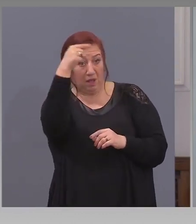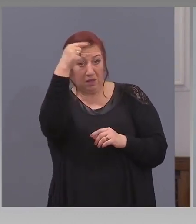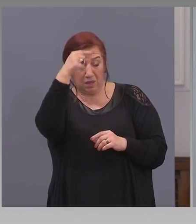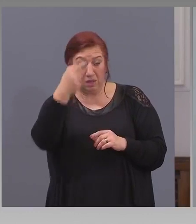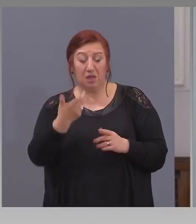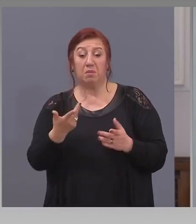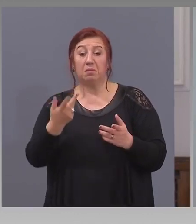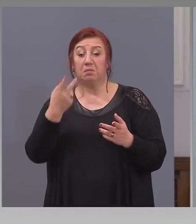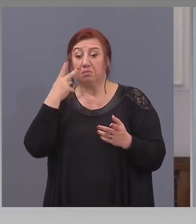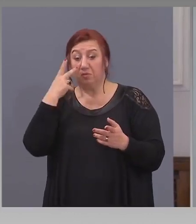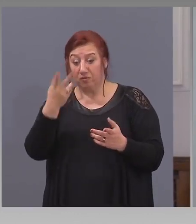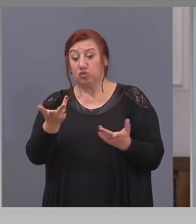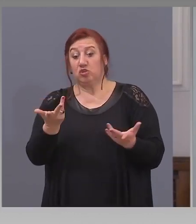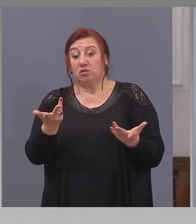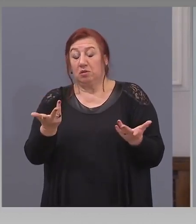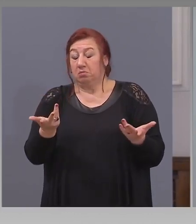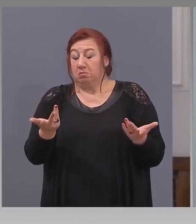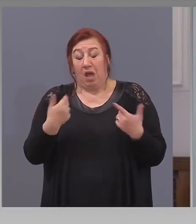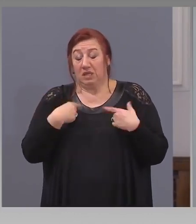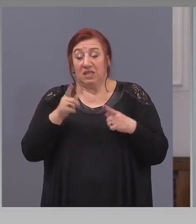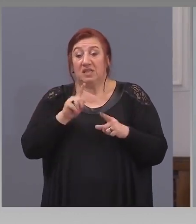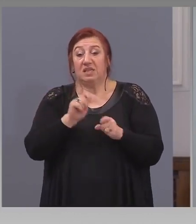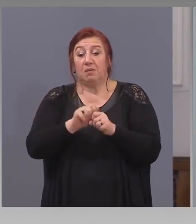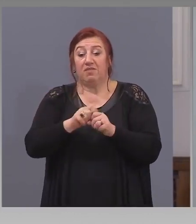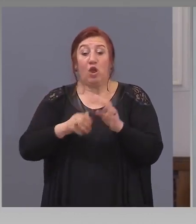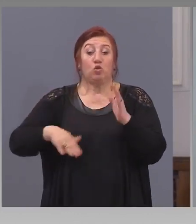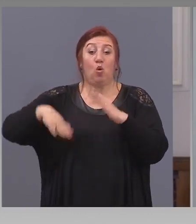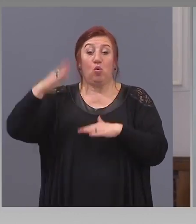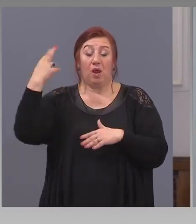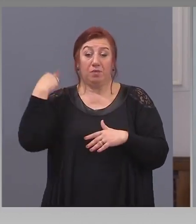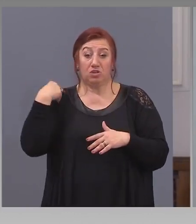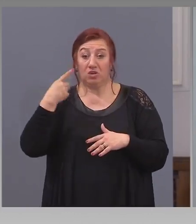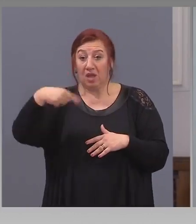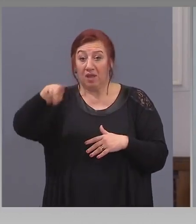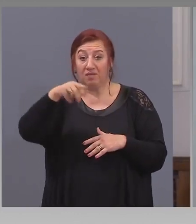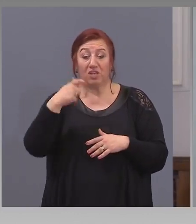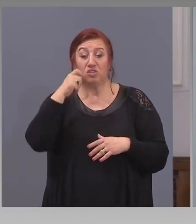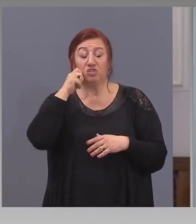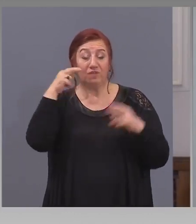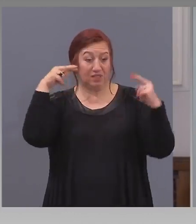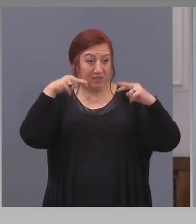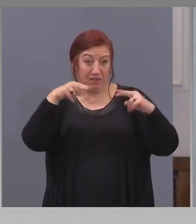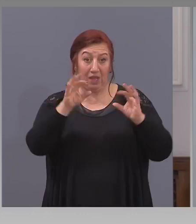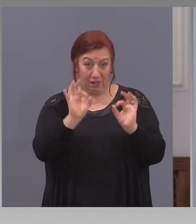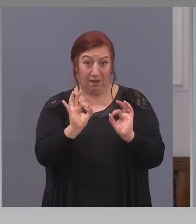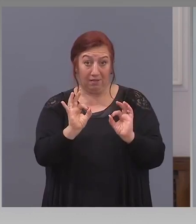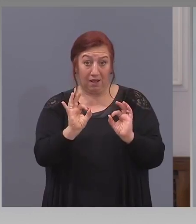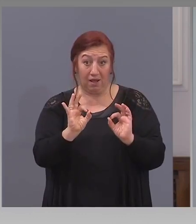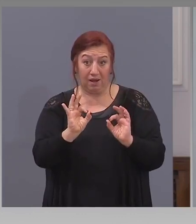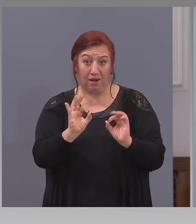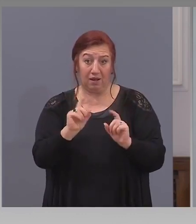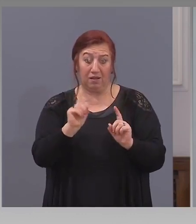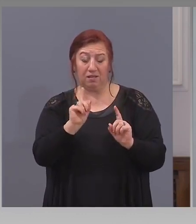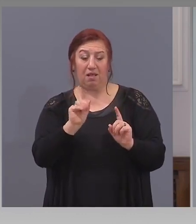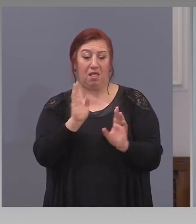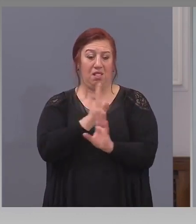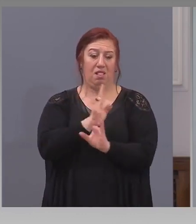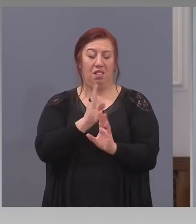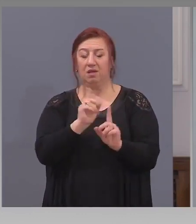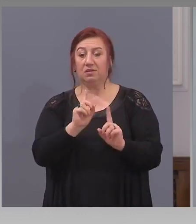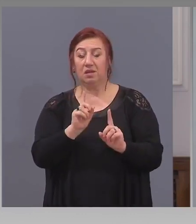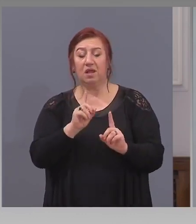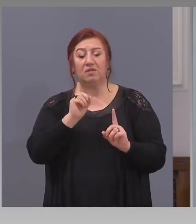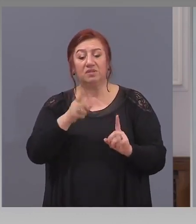на по-голям началник, свидетели сте били, не мога да си изкривите душата, нали? Всеки започваше с